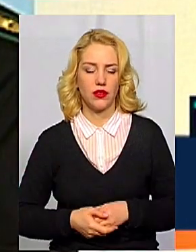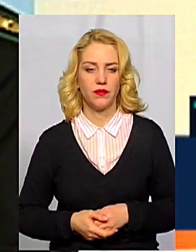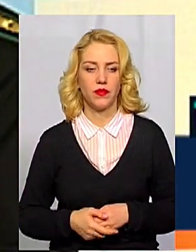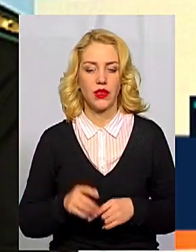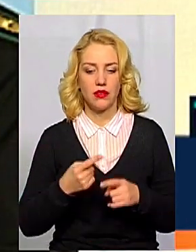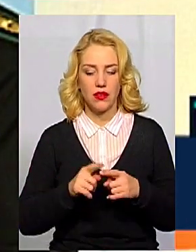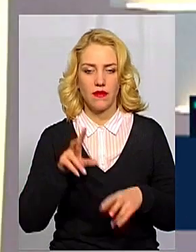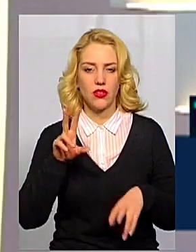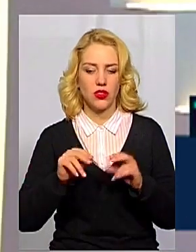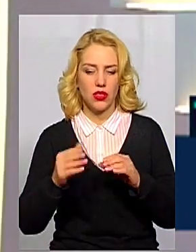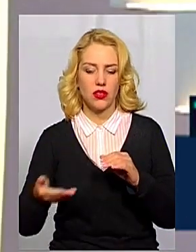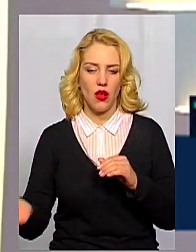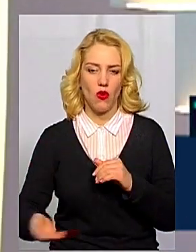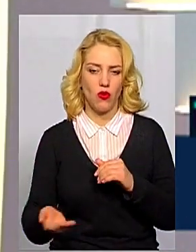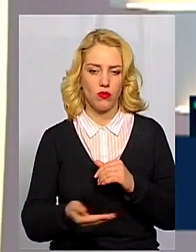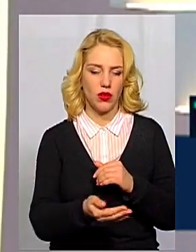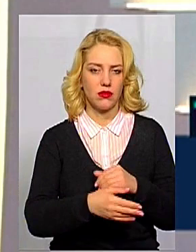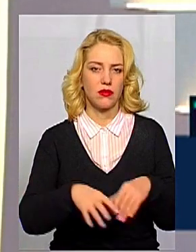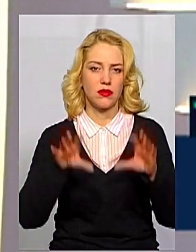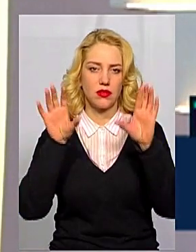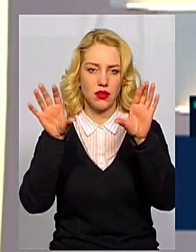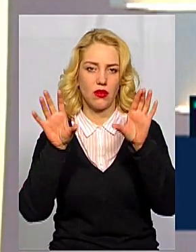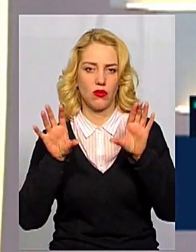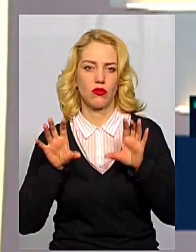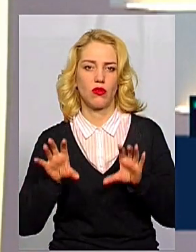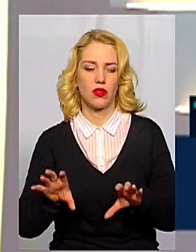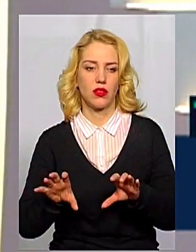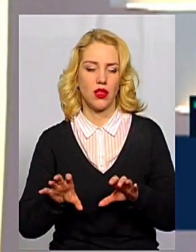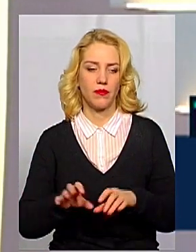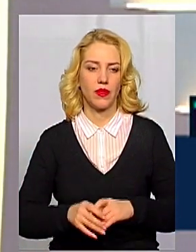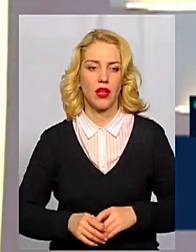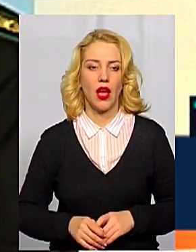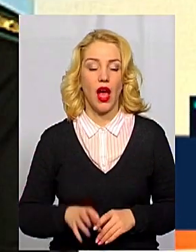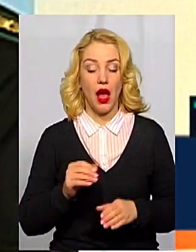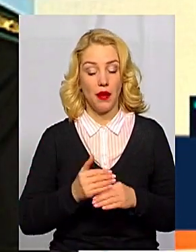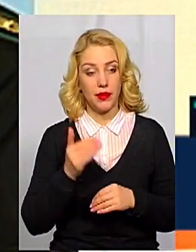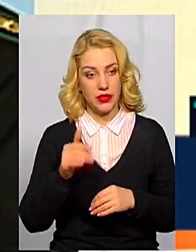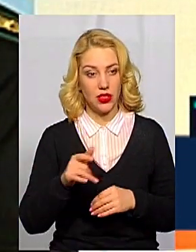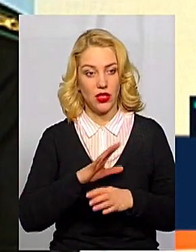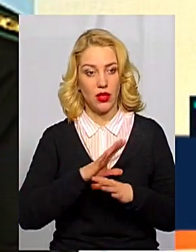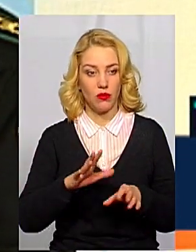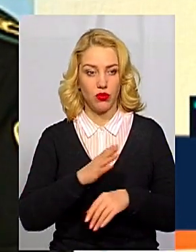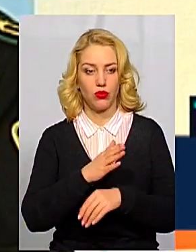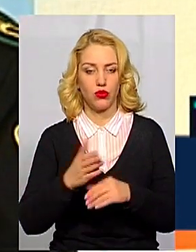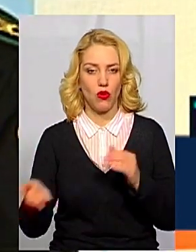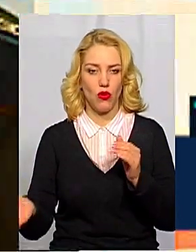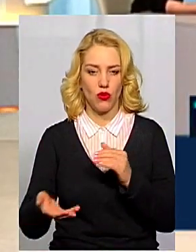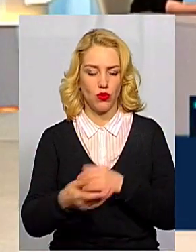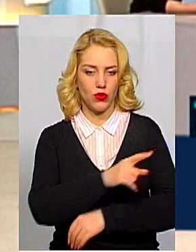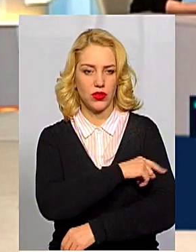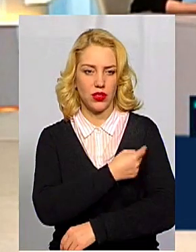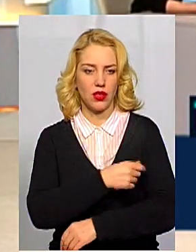законна. Ви говорите про 2018 рік, так. А пізніше не відбувалися там рубок? Не відбувалися санітарних? Чи відбувалися,